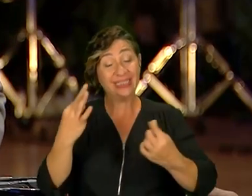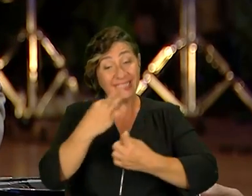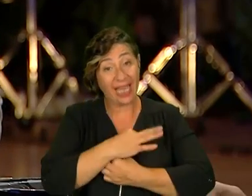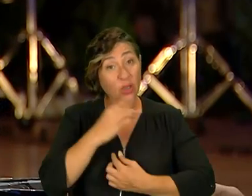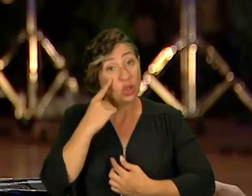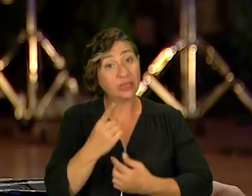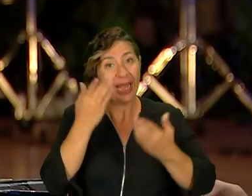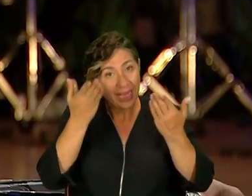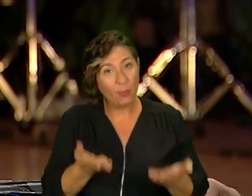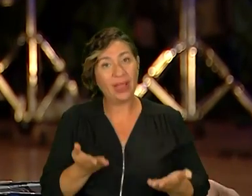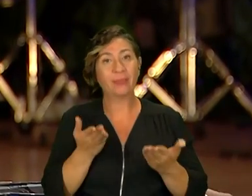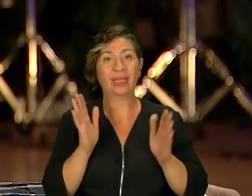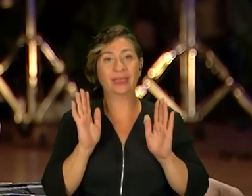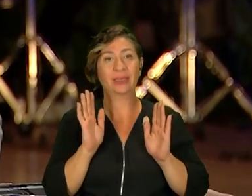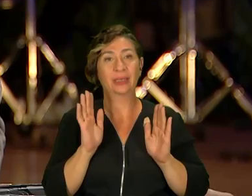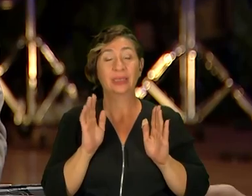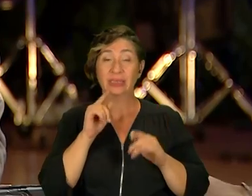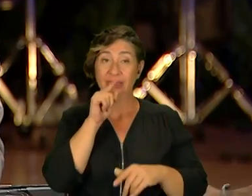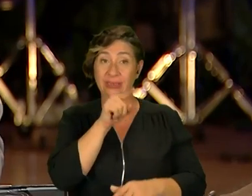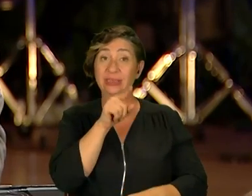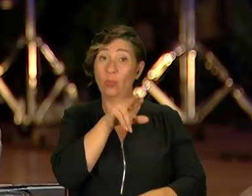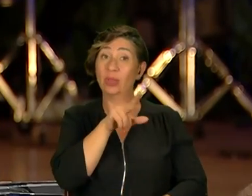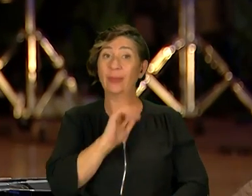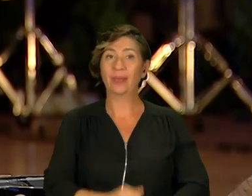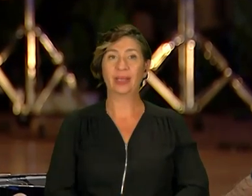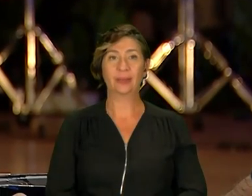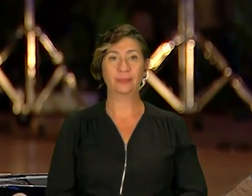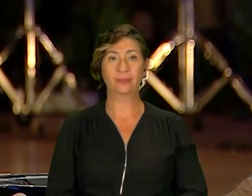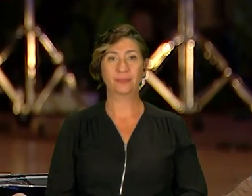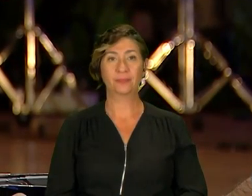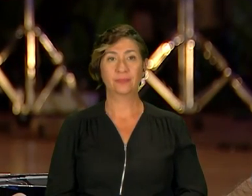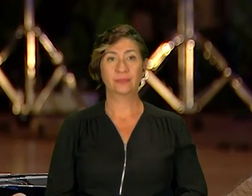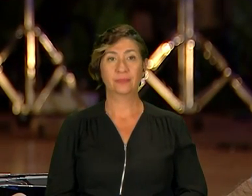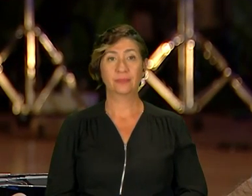saygı göstererek kabul etmek. Ki sizde de durum bu.